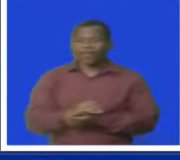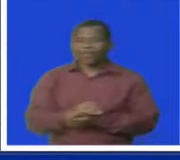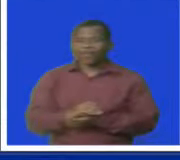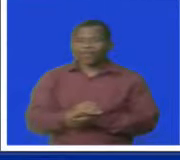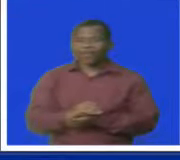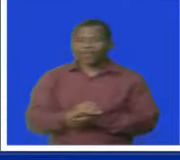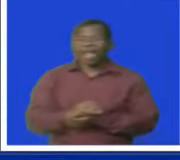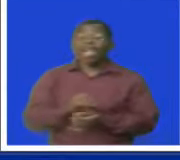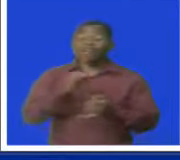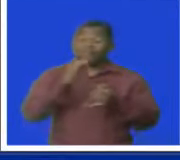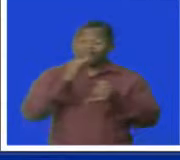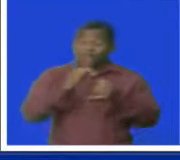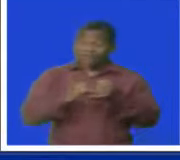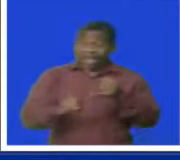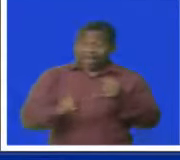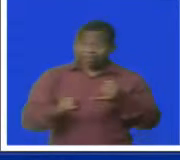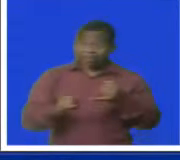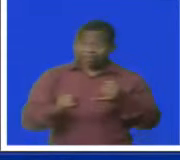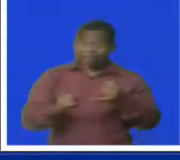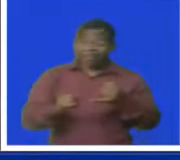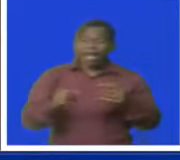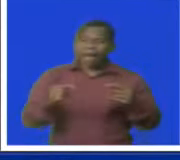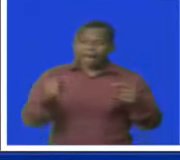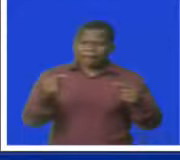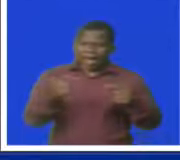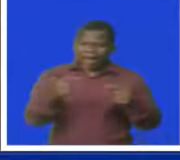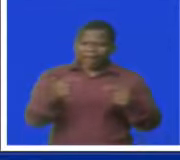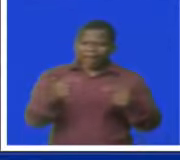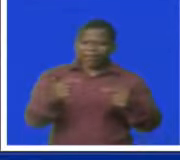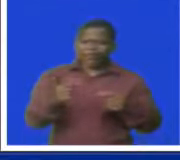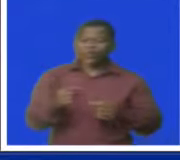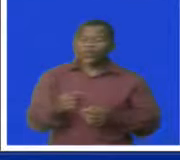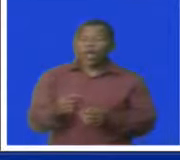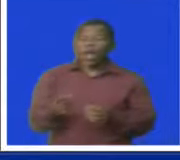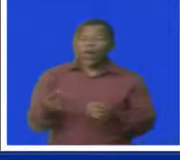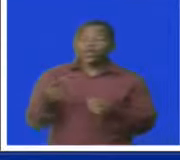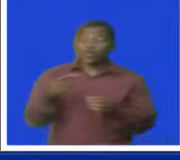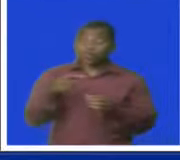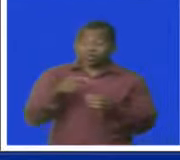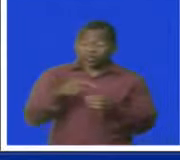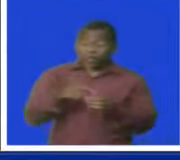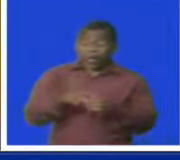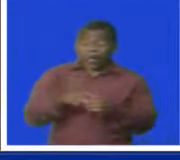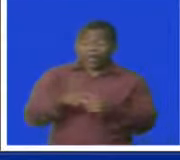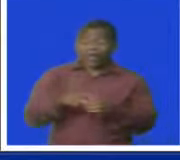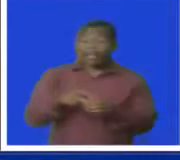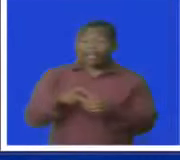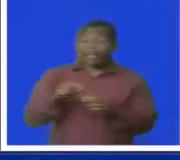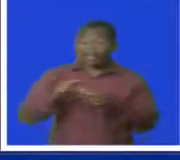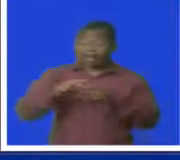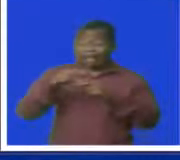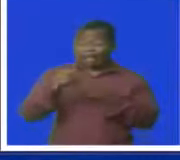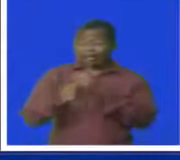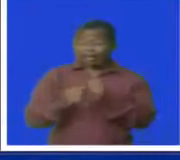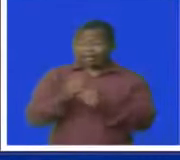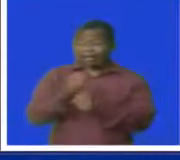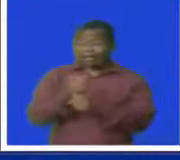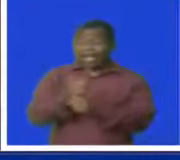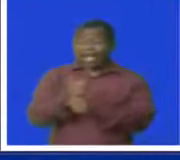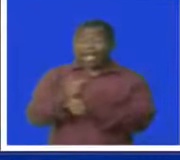kumancama lemidlalo batotholana lithikithi lekuya kungenela imidlalo yeAfcon Under 17 eminyakeni lotako letodlalelwa